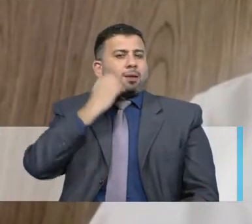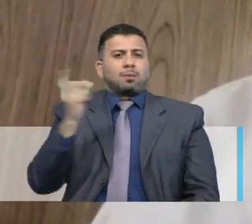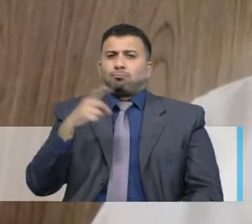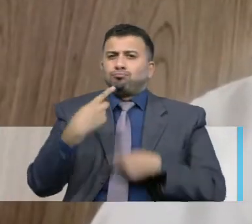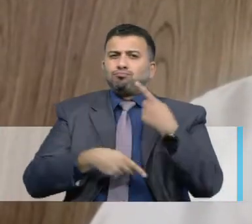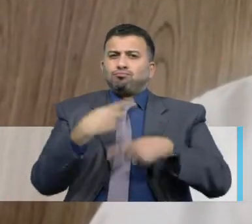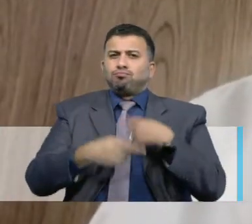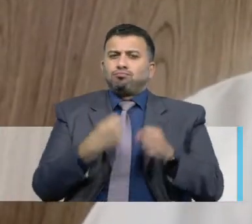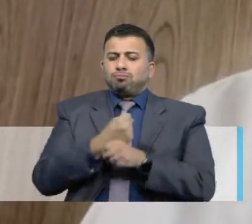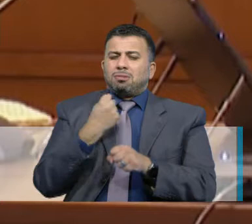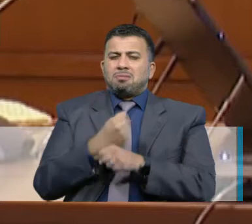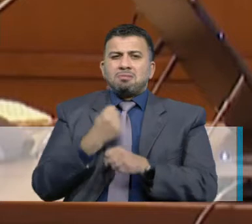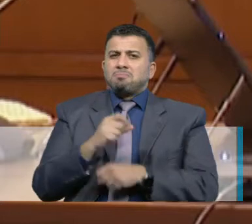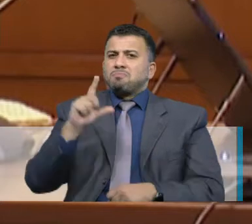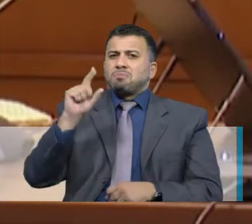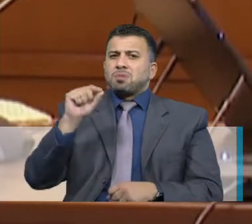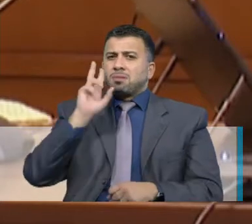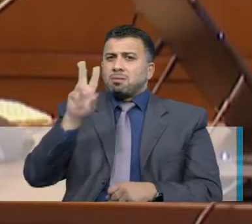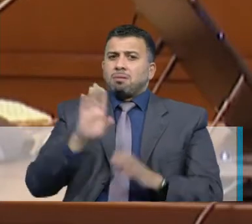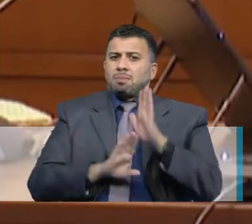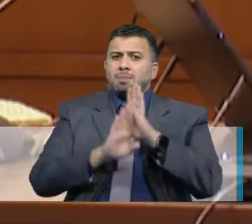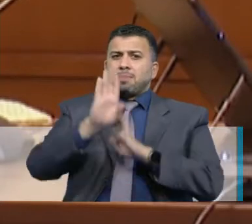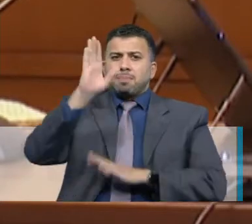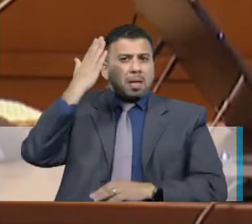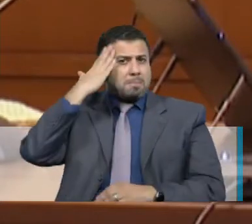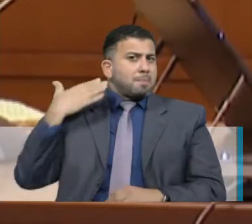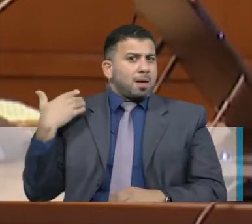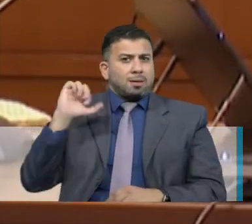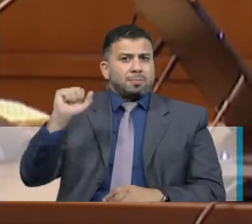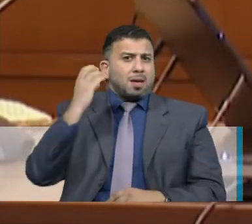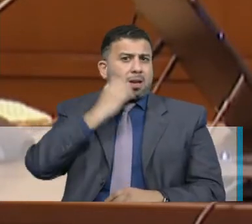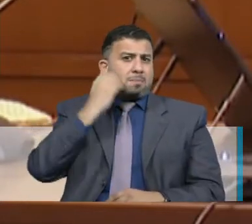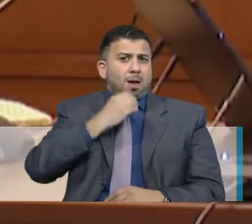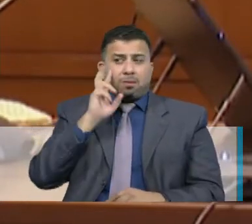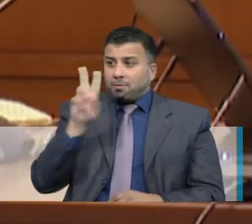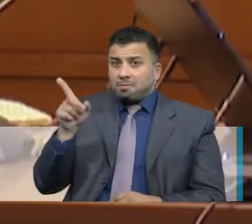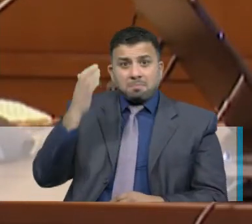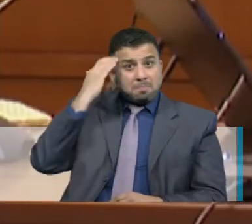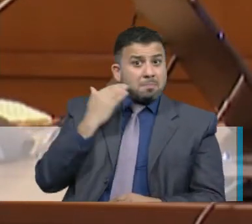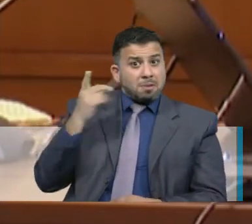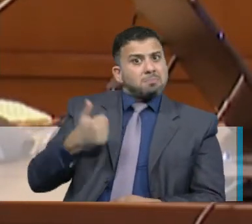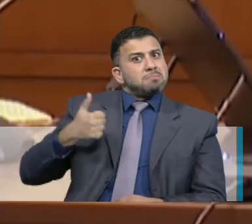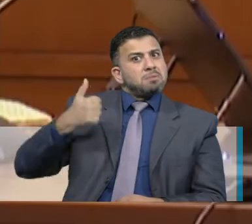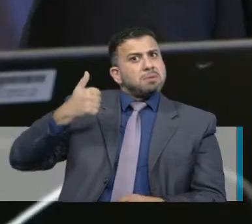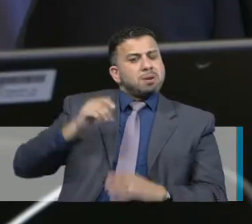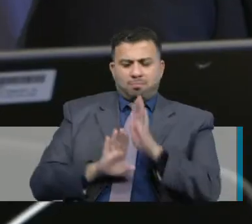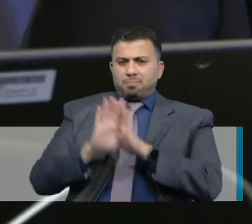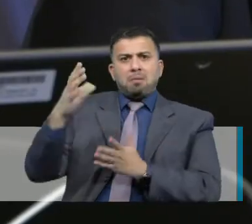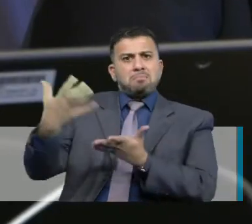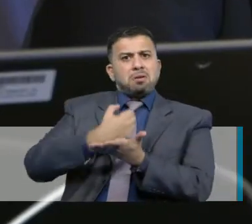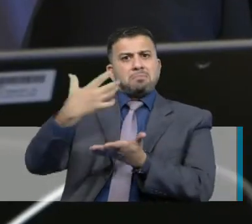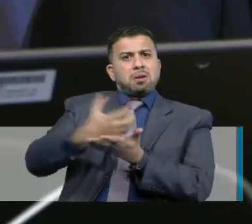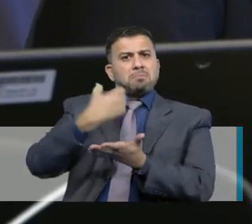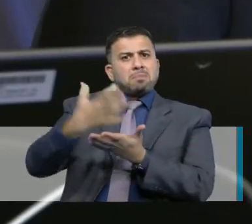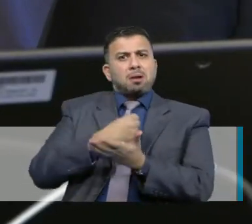يزال لجهودها أبلغ الأثر فيما حققته المرأة الإماراتية من إنجازات ومكاسب أهلتها للحصول على